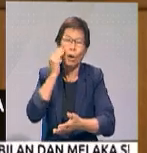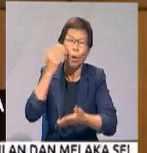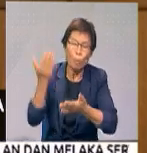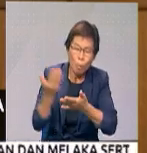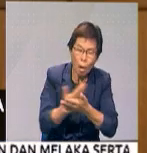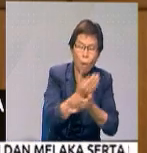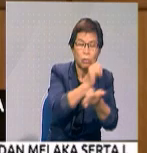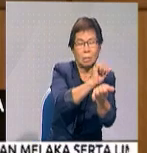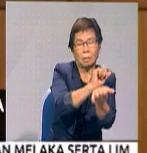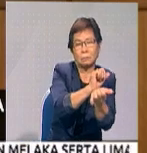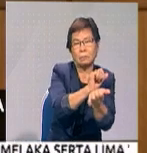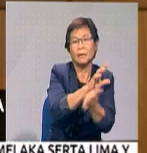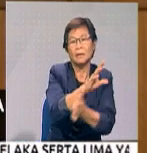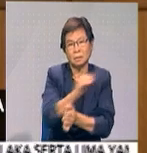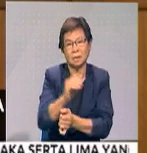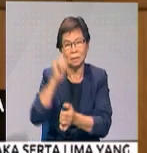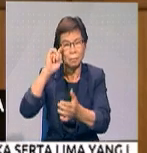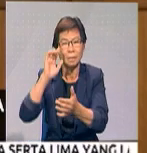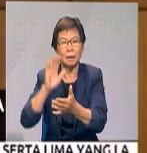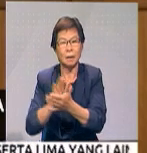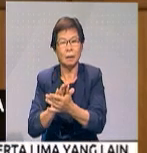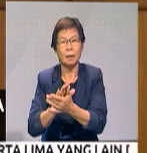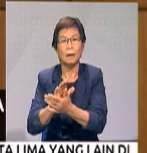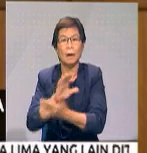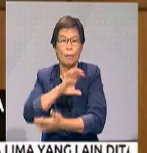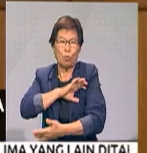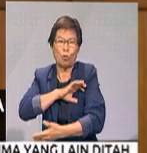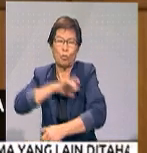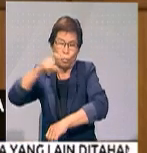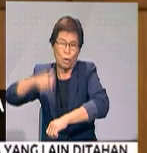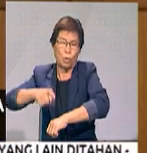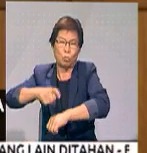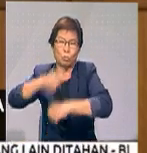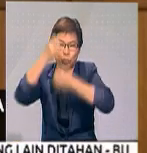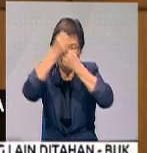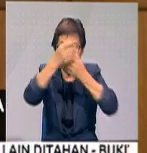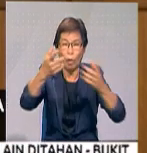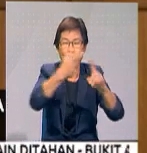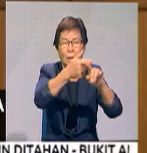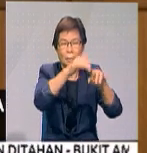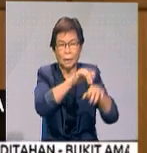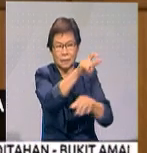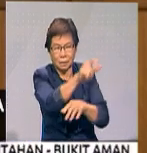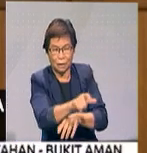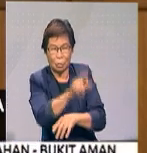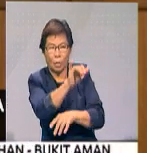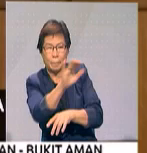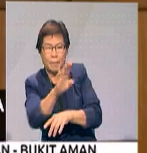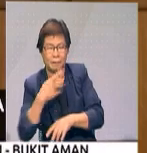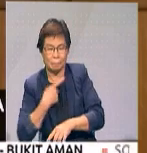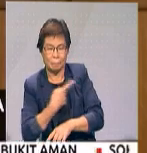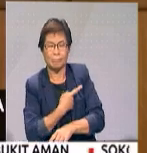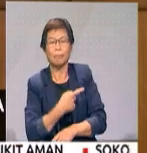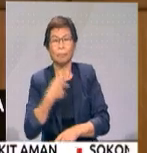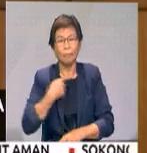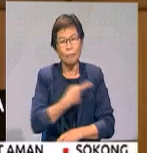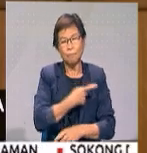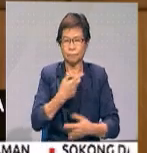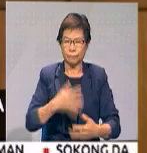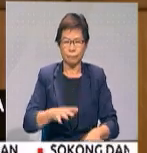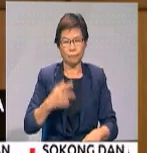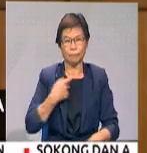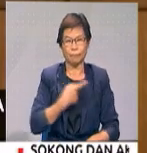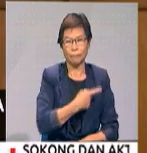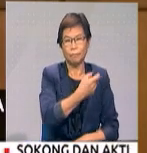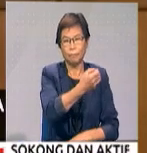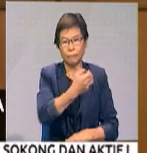ditahan dan saya yakin bahawa pihak berkuasa perlukan maklumat daripada Yang Berhormat kita. Dan kita pun, saya